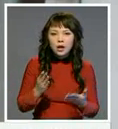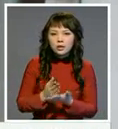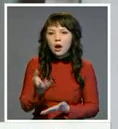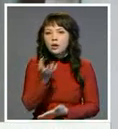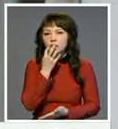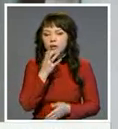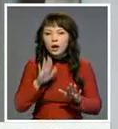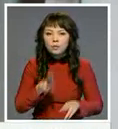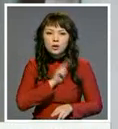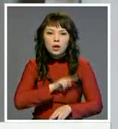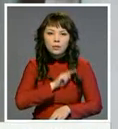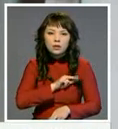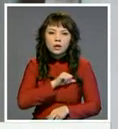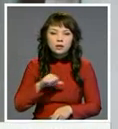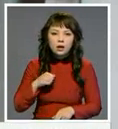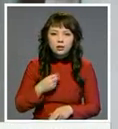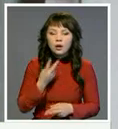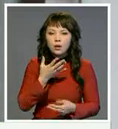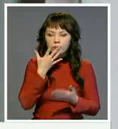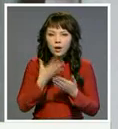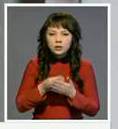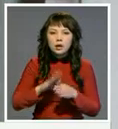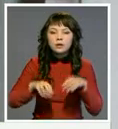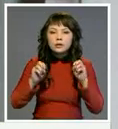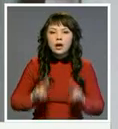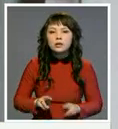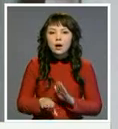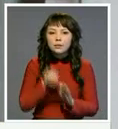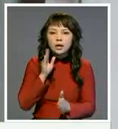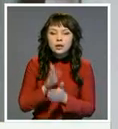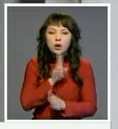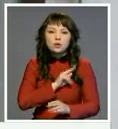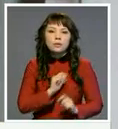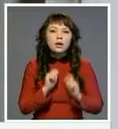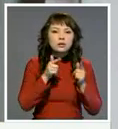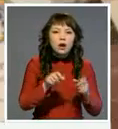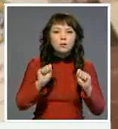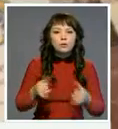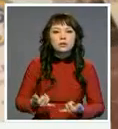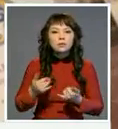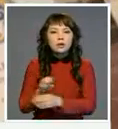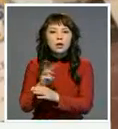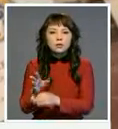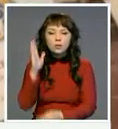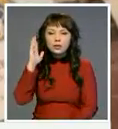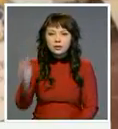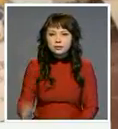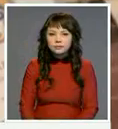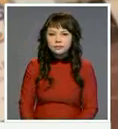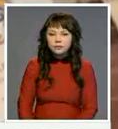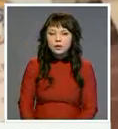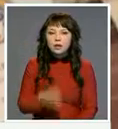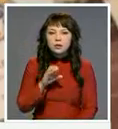жылы жерде отырып, өзінің маманын алып, және де осы жерден жұмысқа тұруға мүмкіншілігі бар.